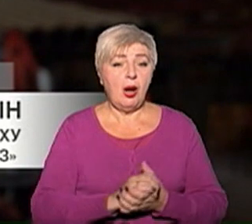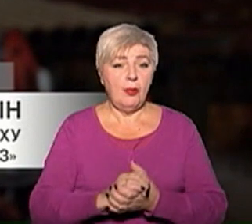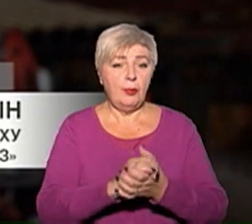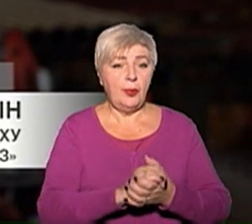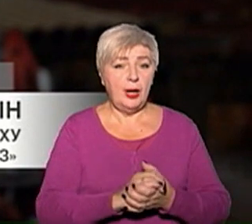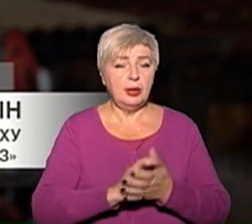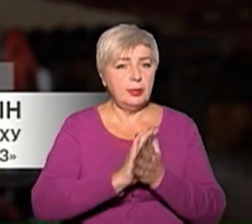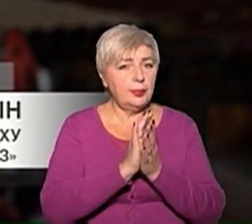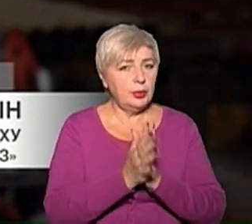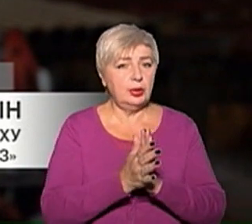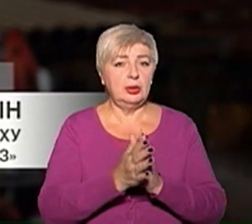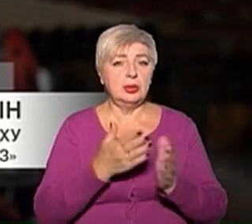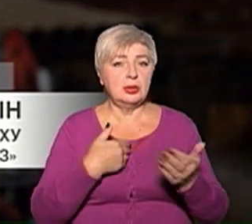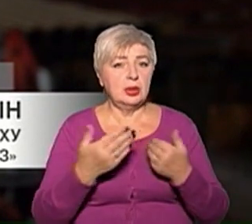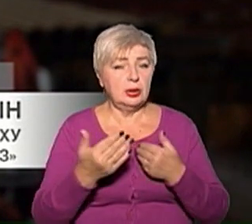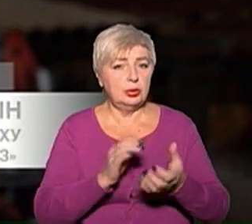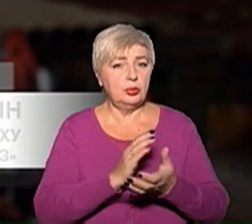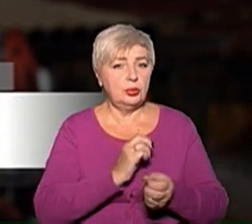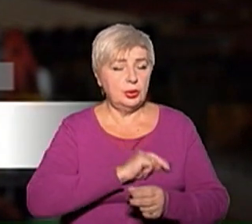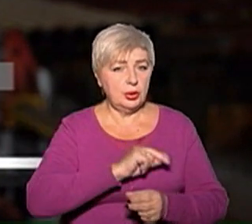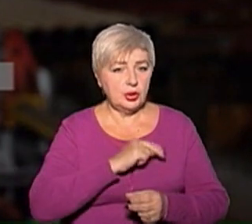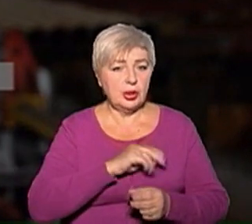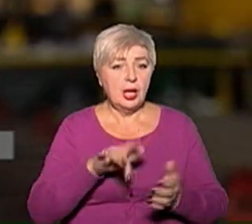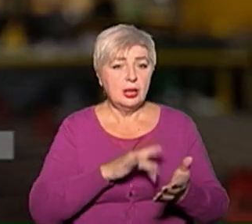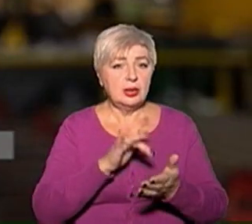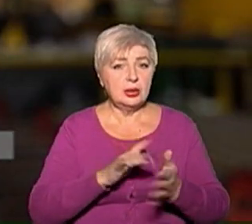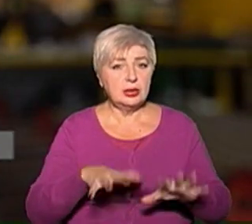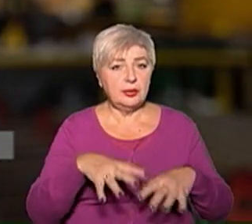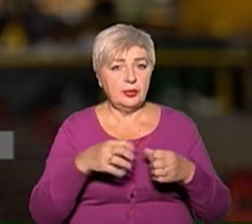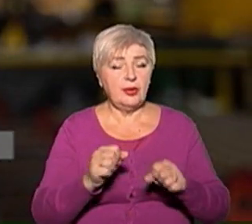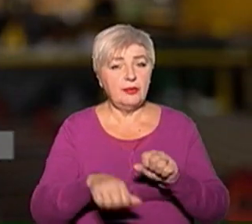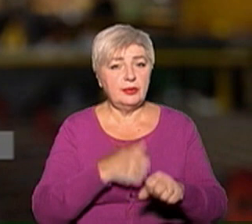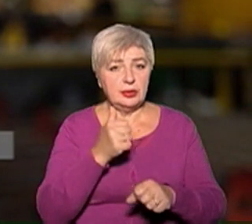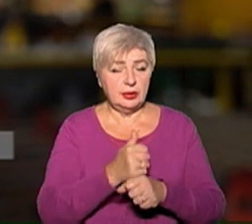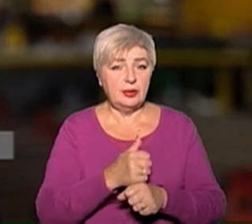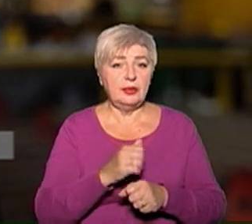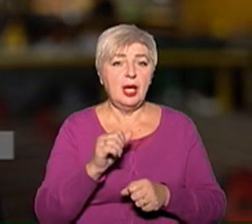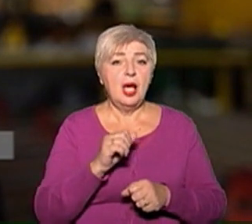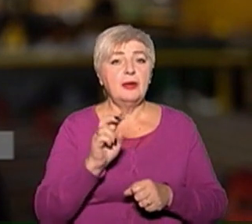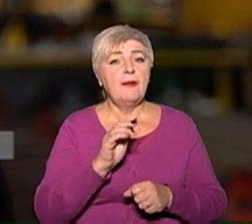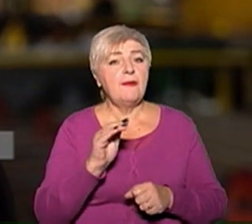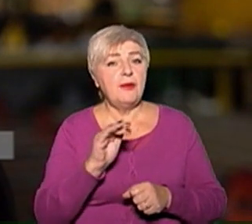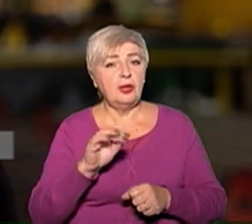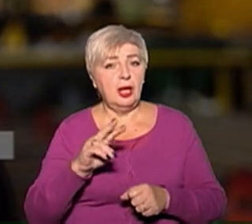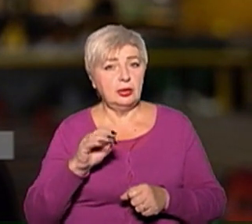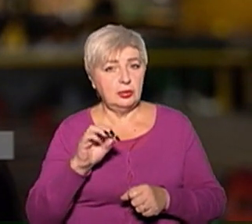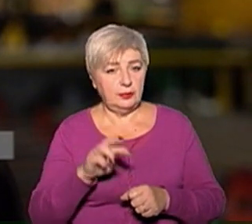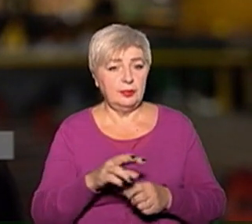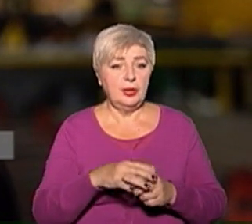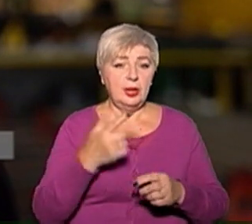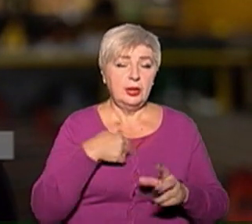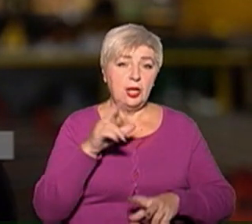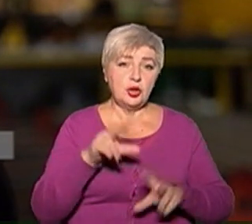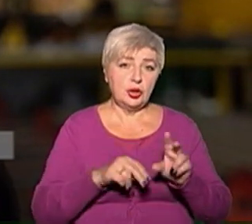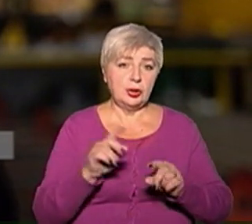плотно співпрацює з городськими областями в голові з господином Філатовим. І я вважаю, що цей